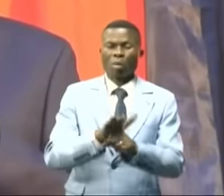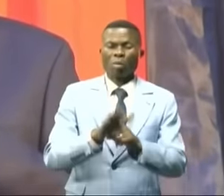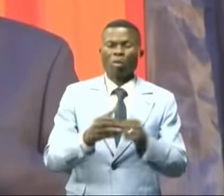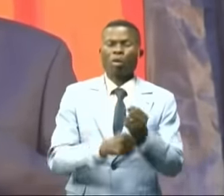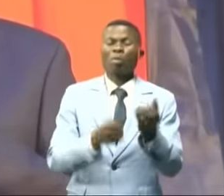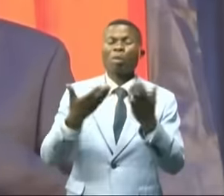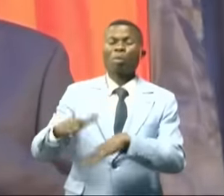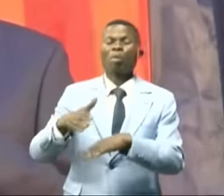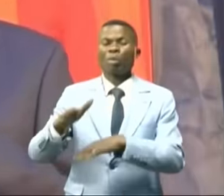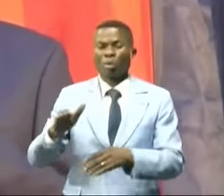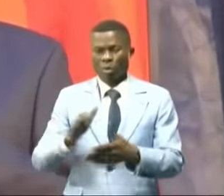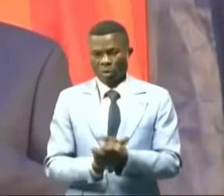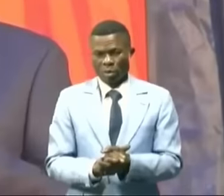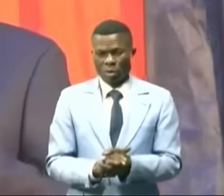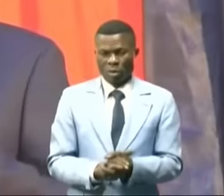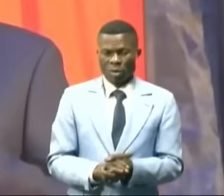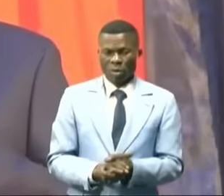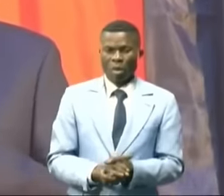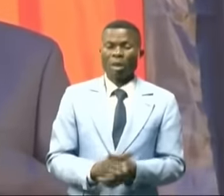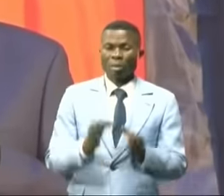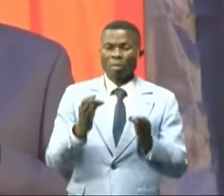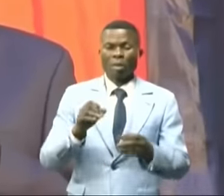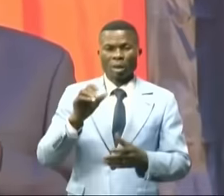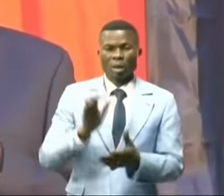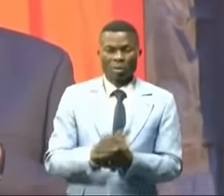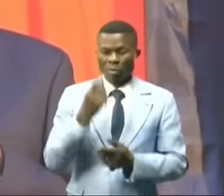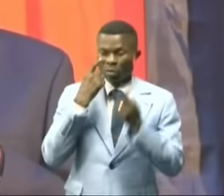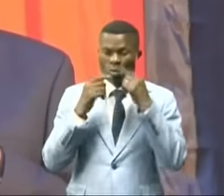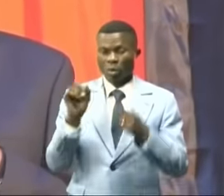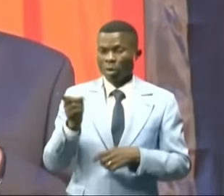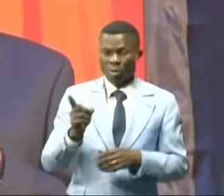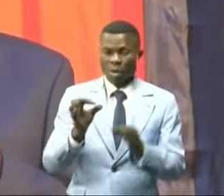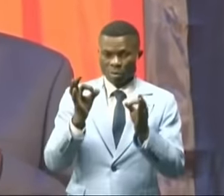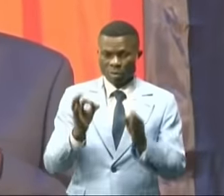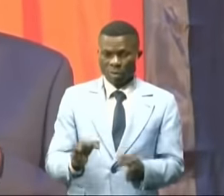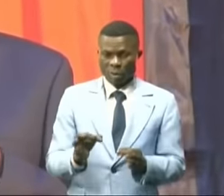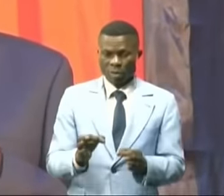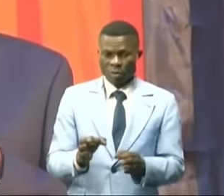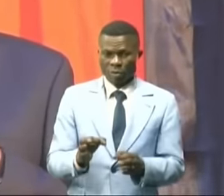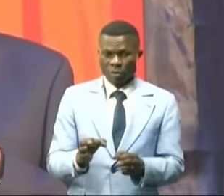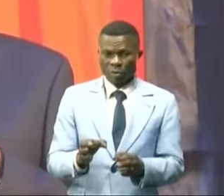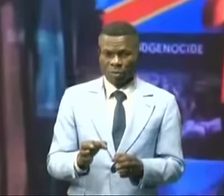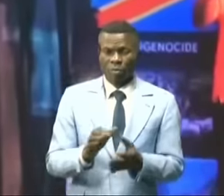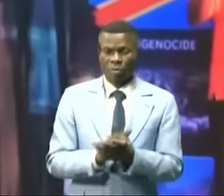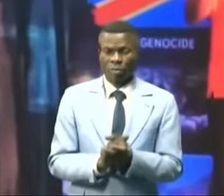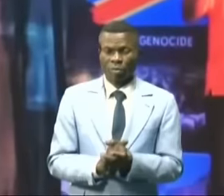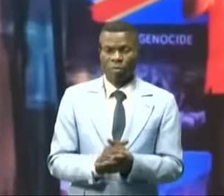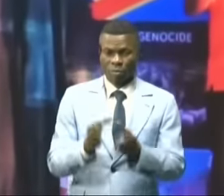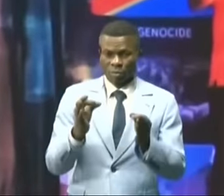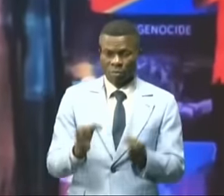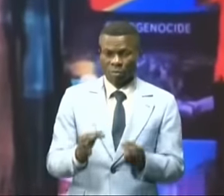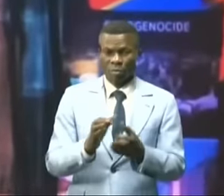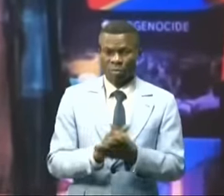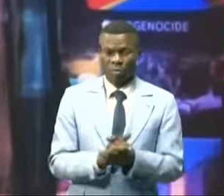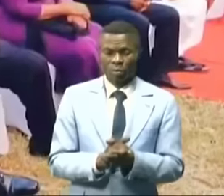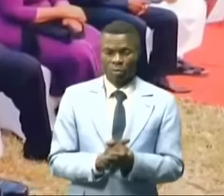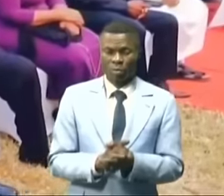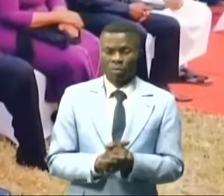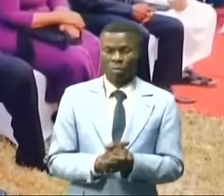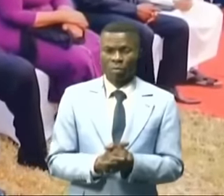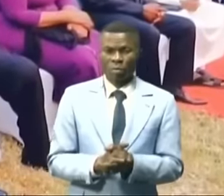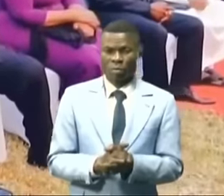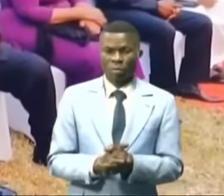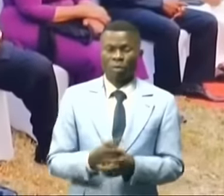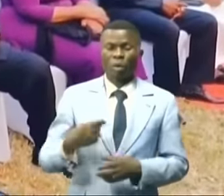is paining me that much. Je n'ai pas versé de larmes. And I retain myself from crying. Ainsi. So, et si